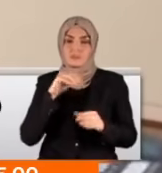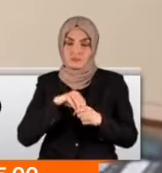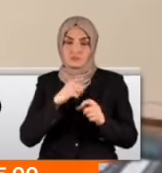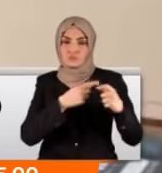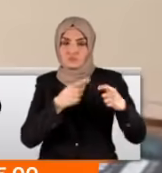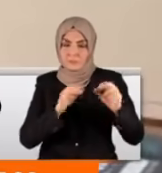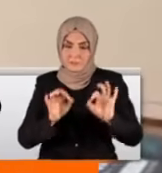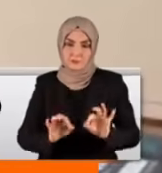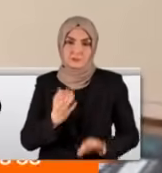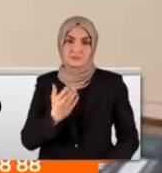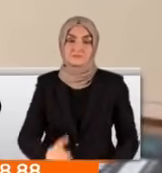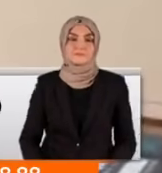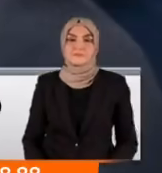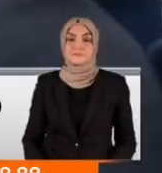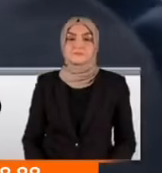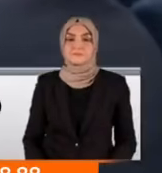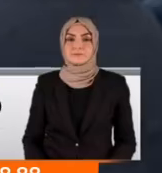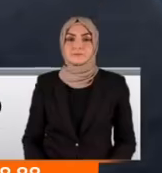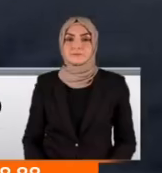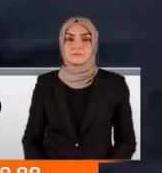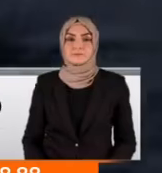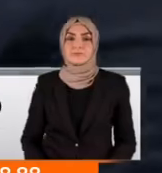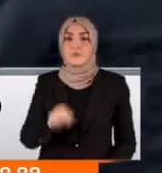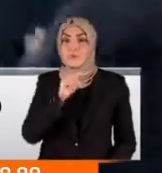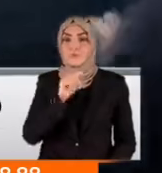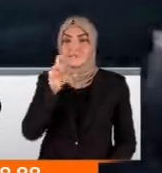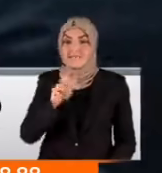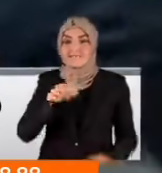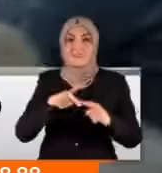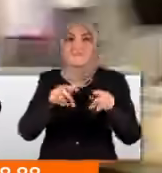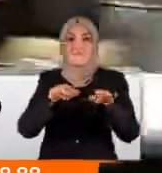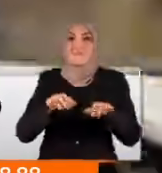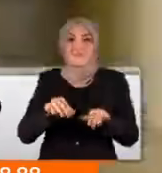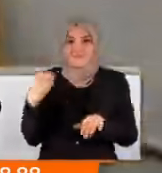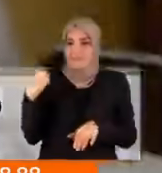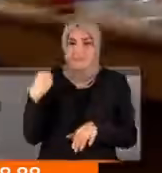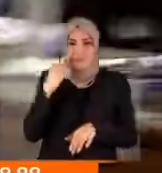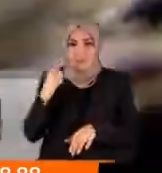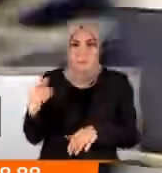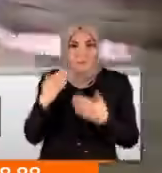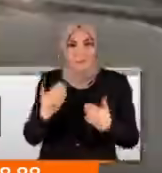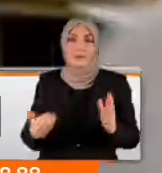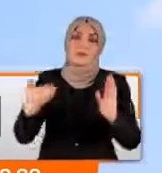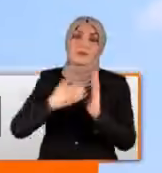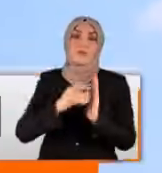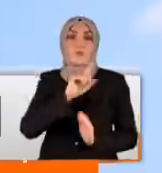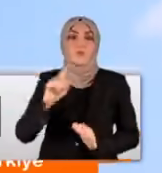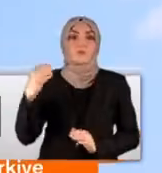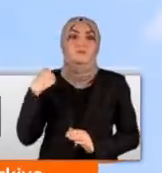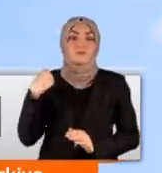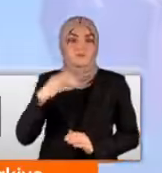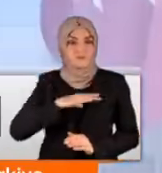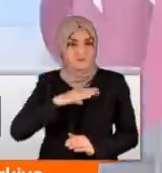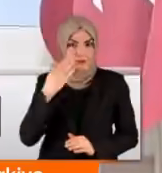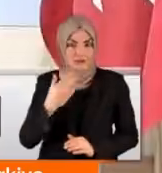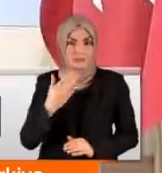Kılıçdaroğlu dokunulmazlığımı kaldıracağız diyor daha18 fezlekenin dumanı tüterken Meclisi 17 Fezleke daha geldi CHP Genel